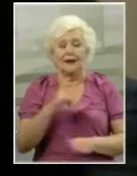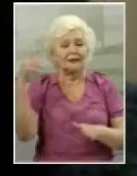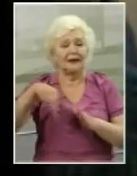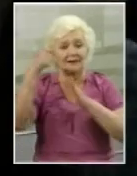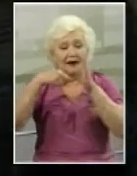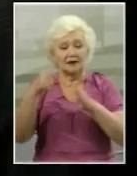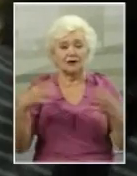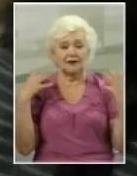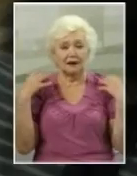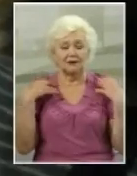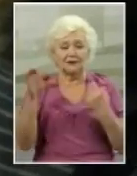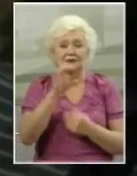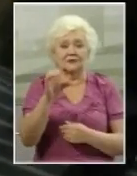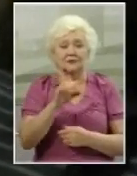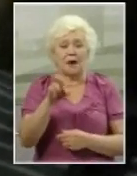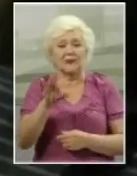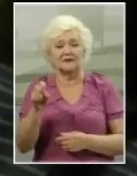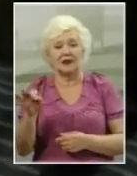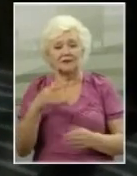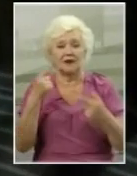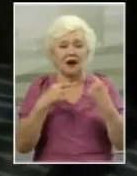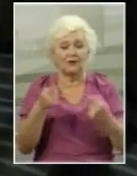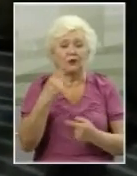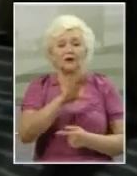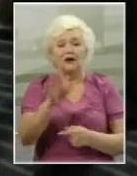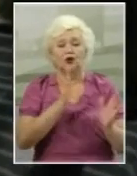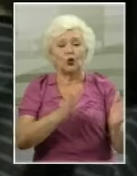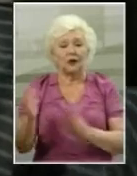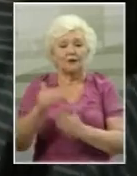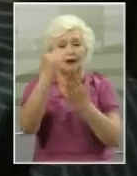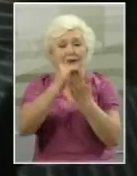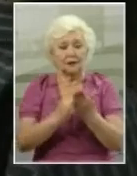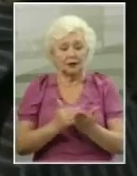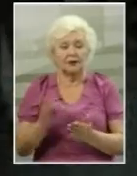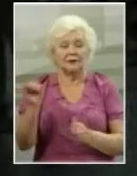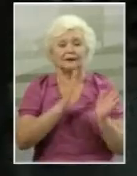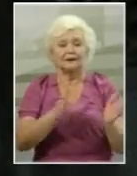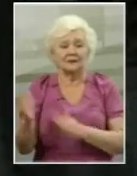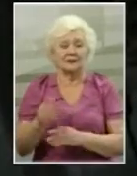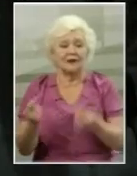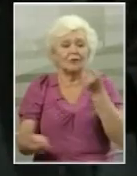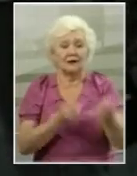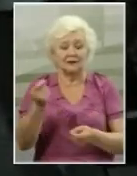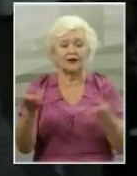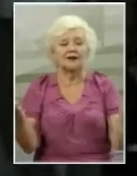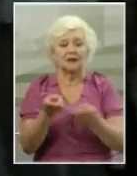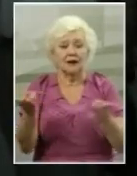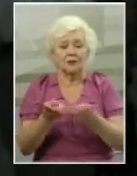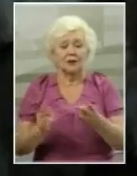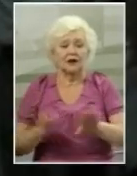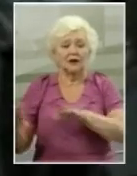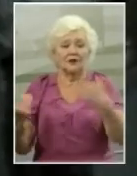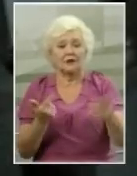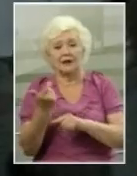камеру начальниця відділу Світлана Беседіна говорить, що налагодження програми і системи замало. Необхідно